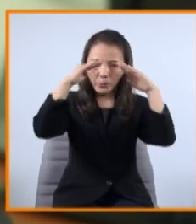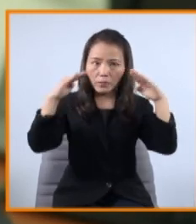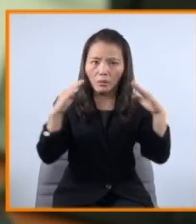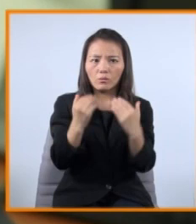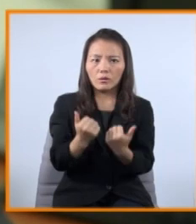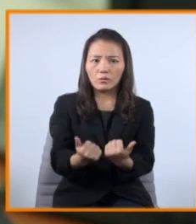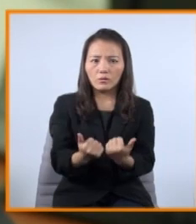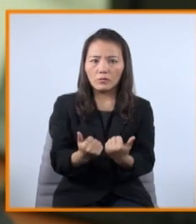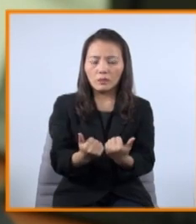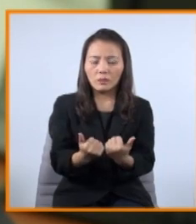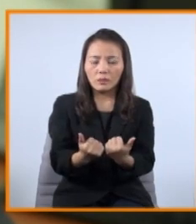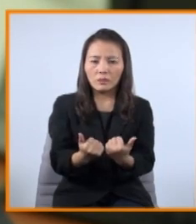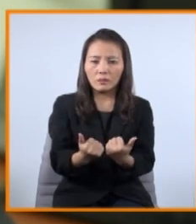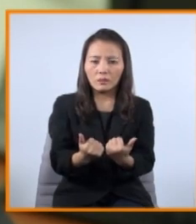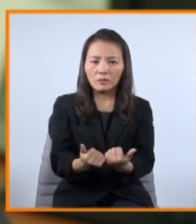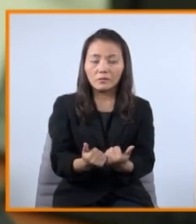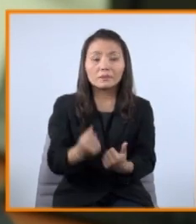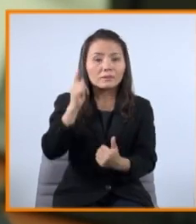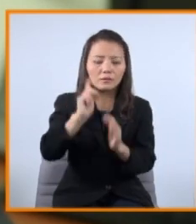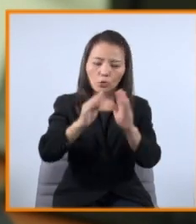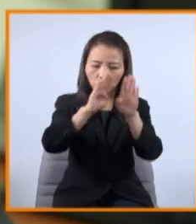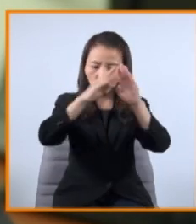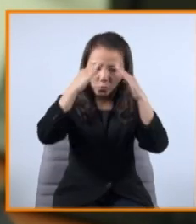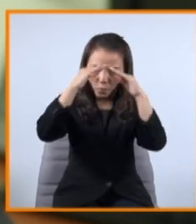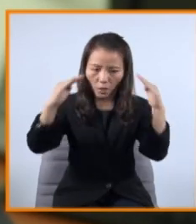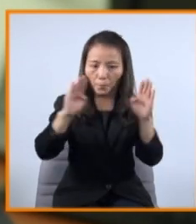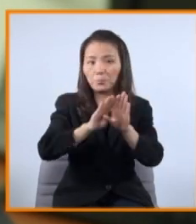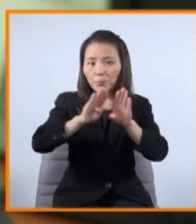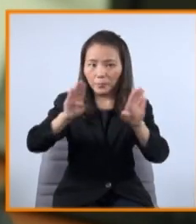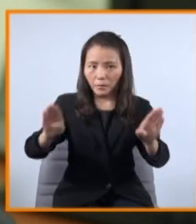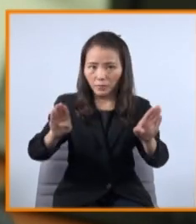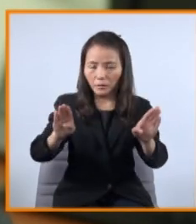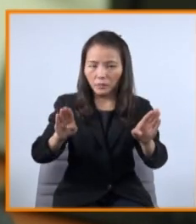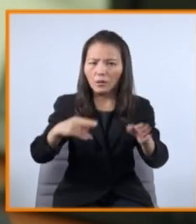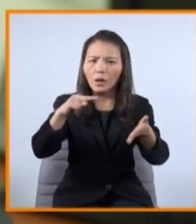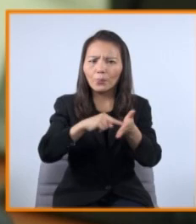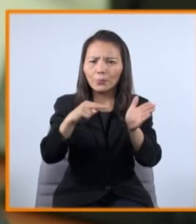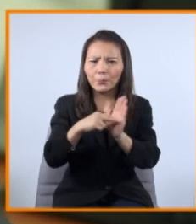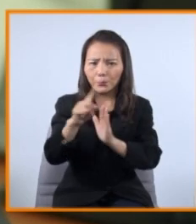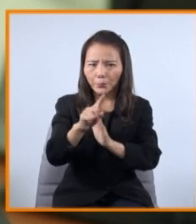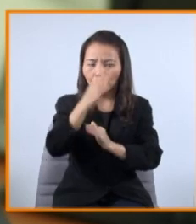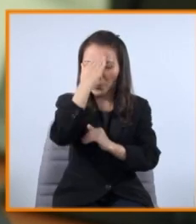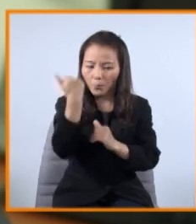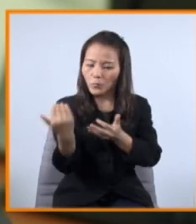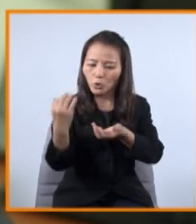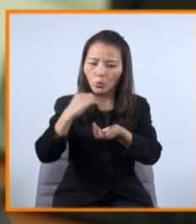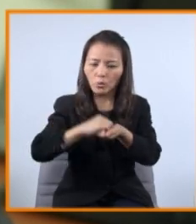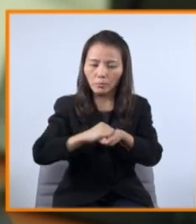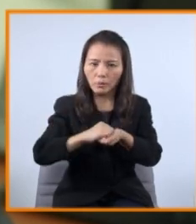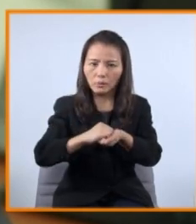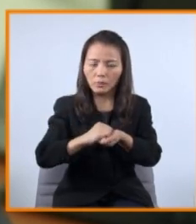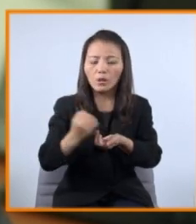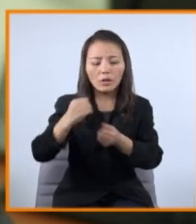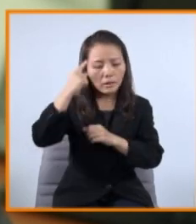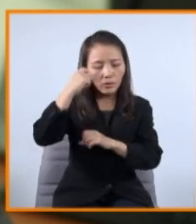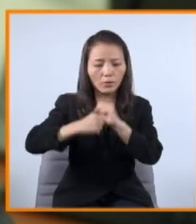เนี่ยก็ถือว่าอ่าเริ่มเปิดประเทศอ่าหมายถึงว่ามีความมีการเข้าไปร่วมในเร็วๆเนี้ยใน